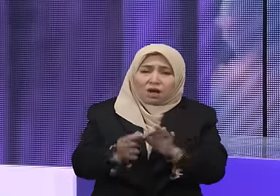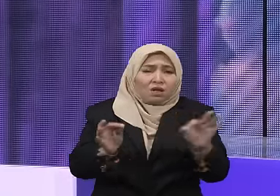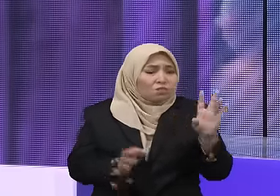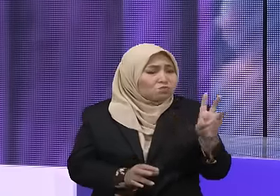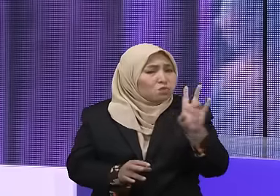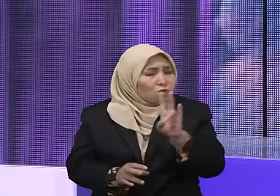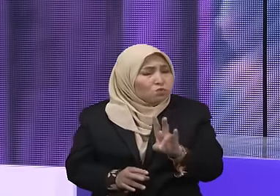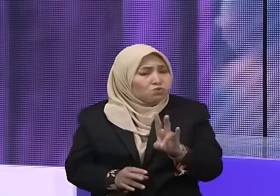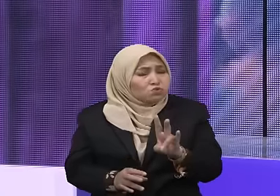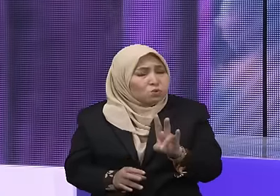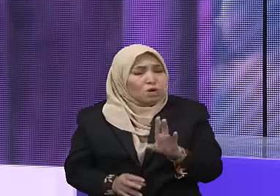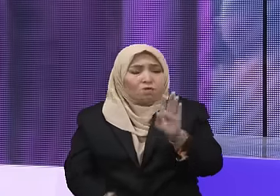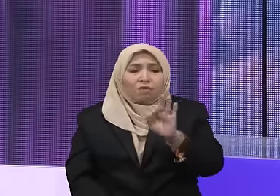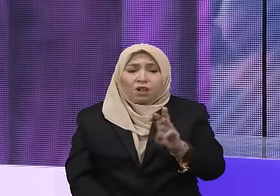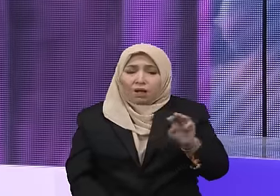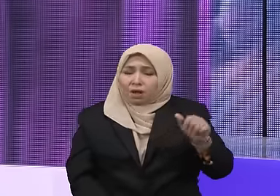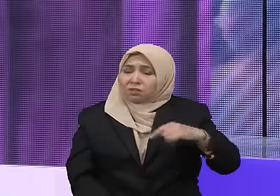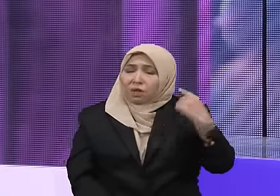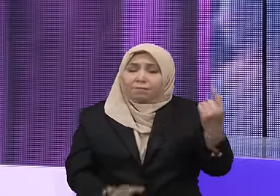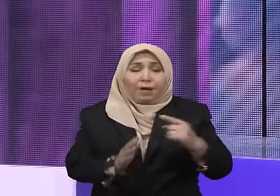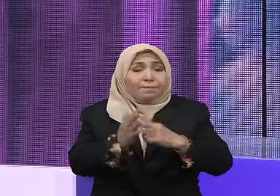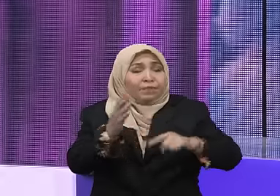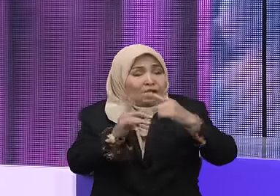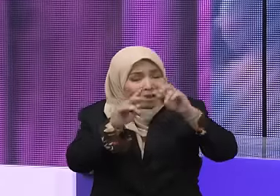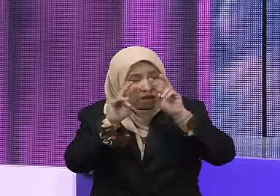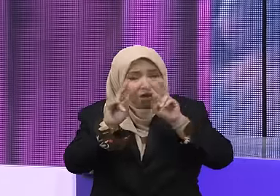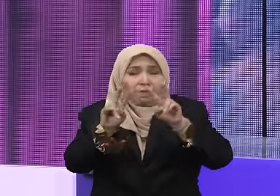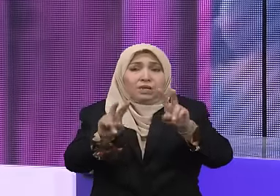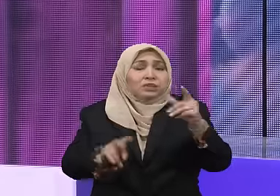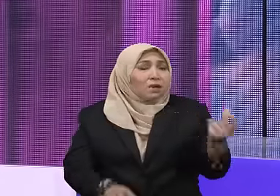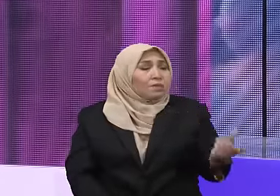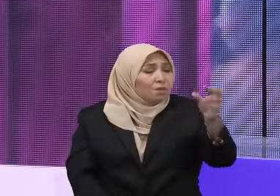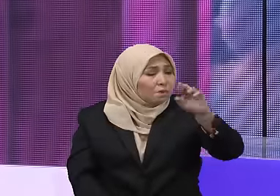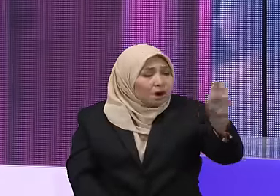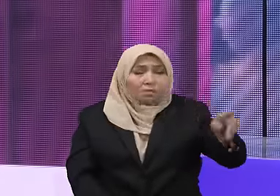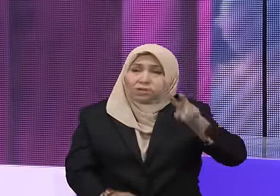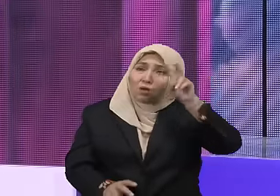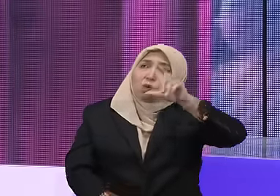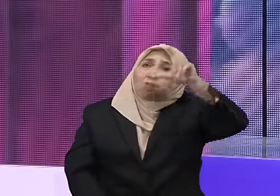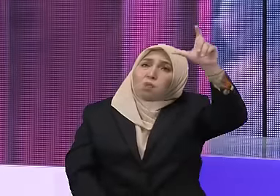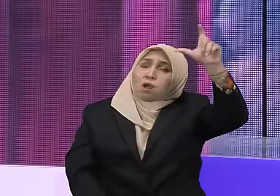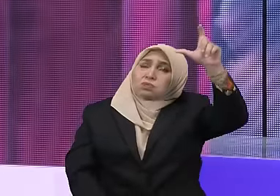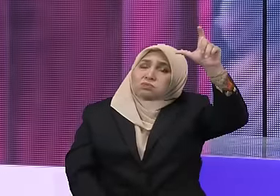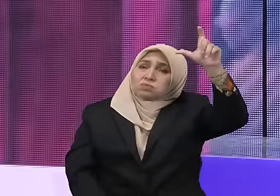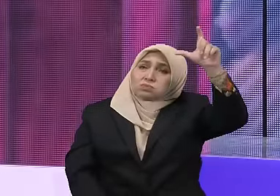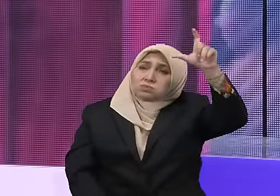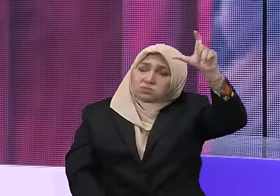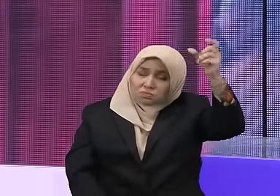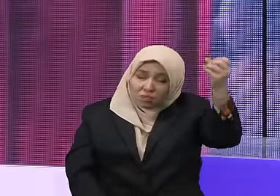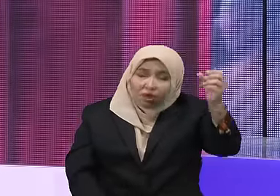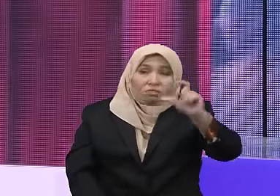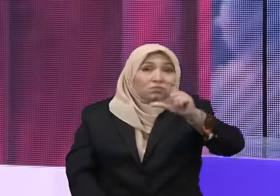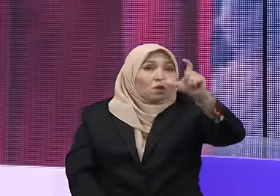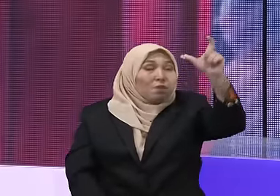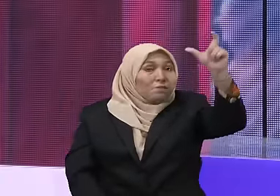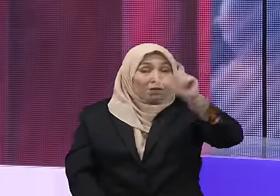ke-77, falamma ra'al qamar, apabila dia Nabi Ibrahim melihat kepada bulan, baziran, terbit,